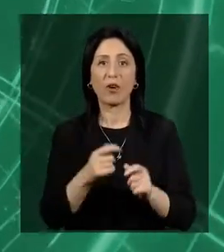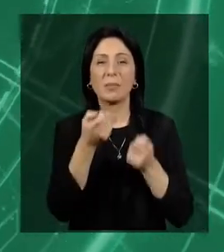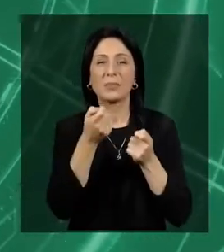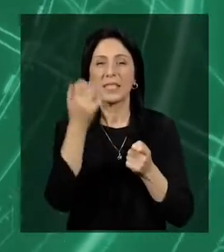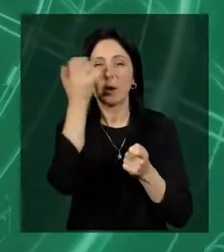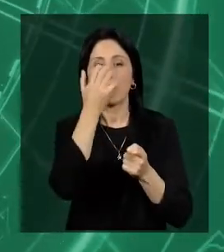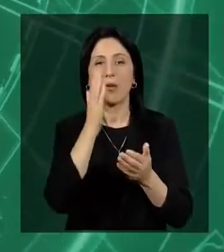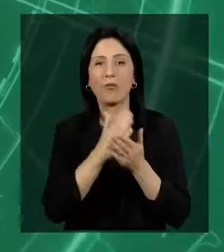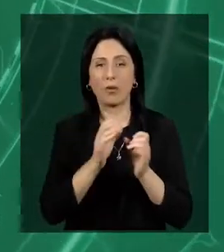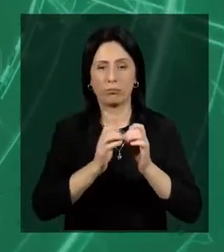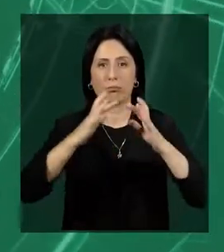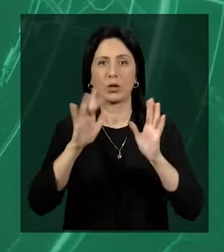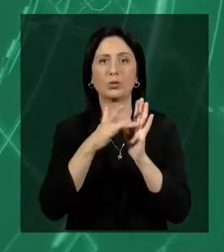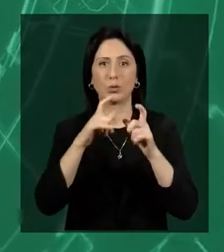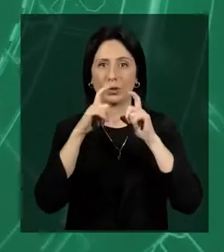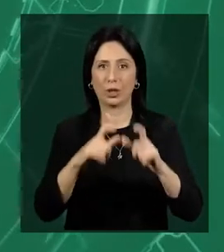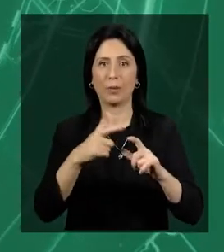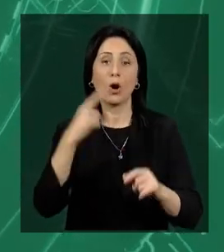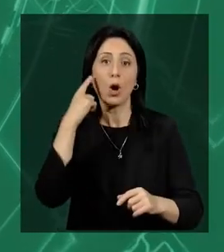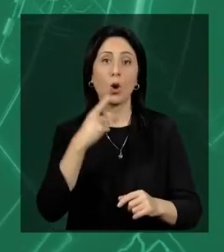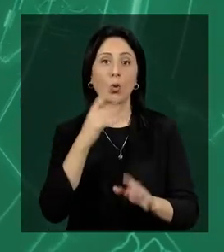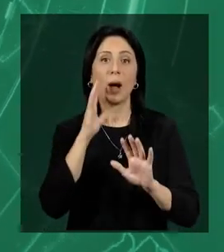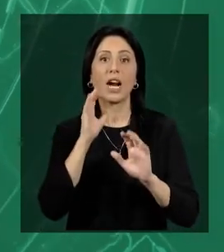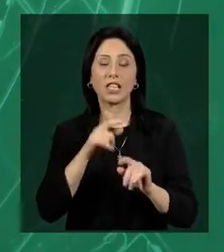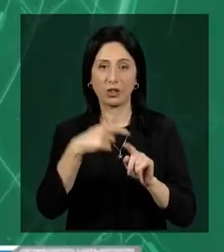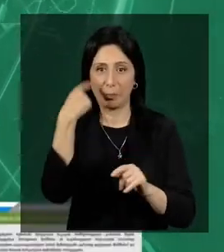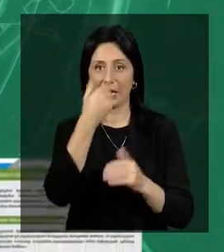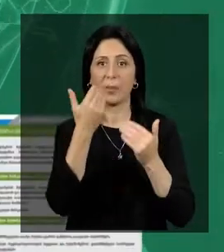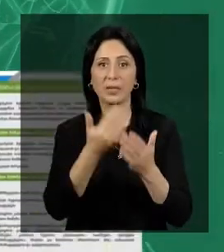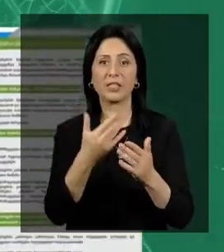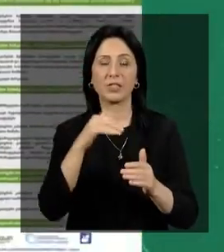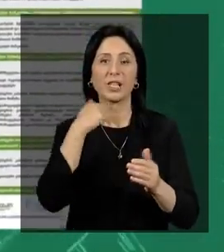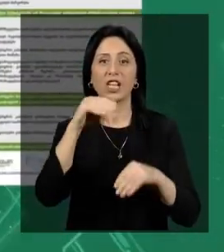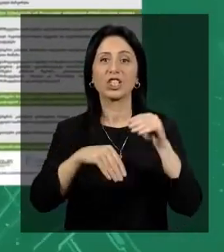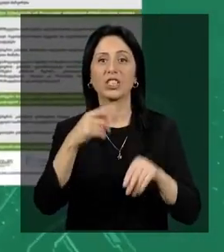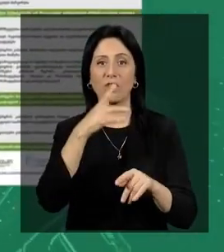շրջանակ, կարճատեսների համար խոշորացույց, համար և աջակցության կարիք ունեցող ընտրողների